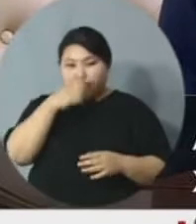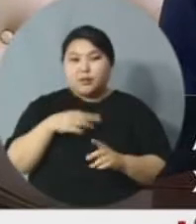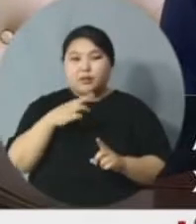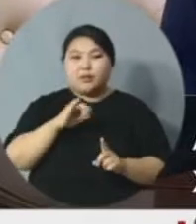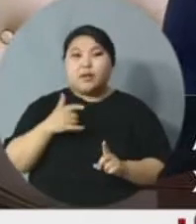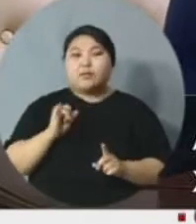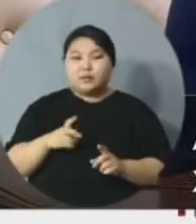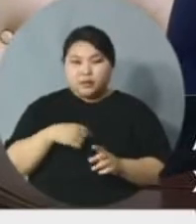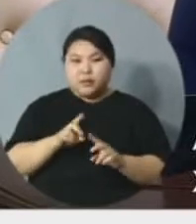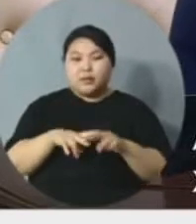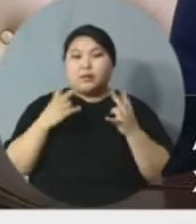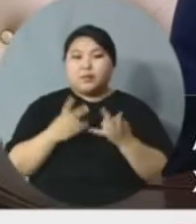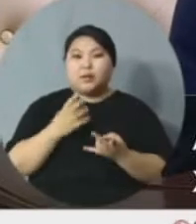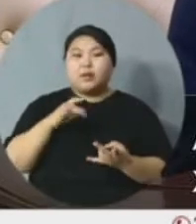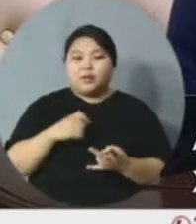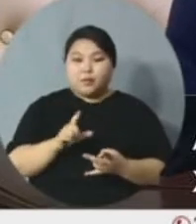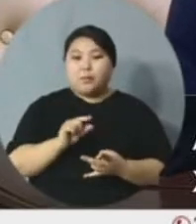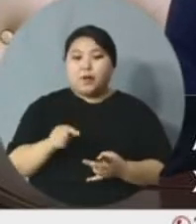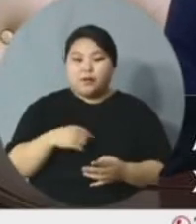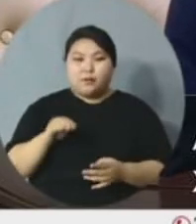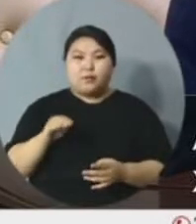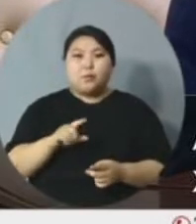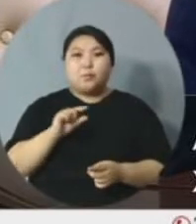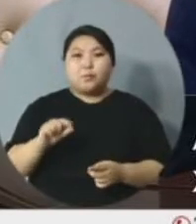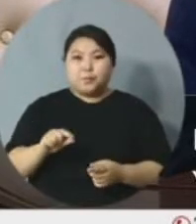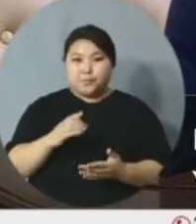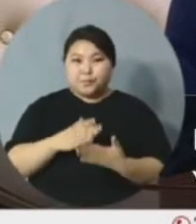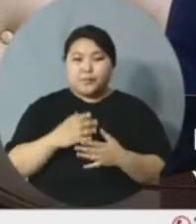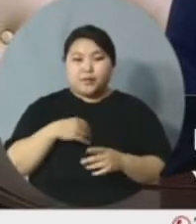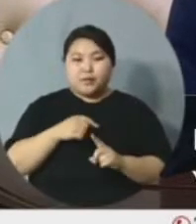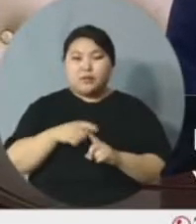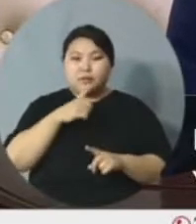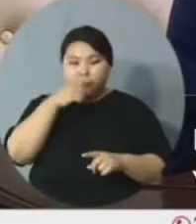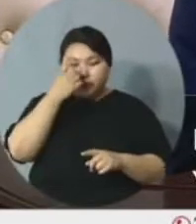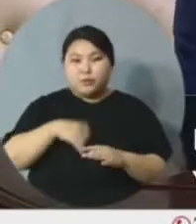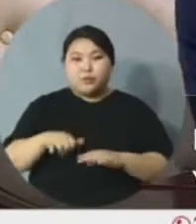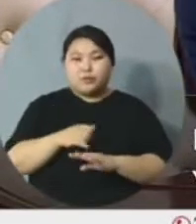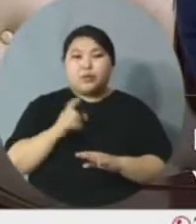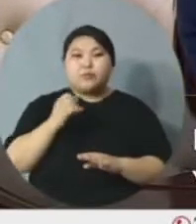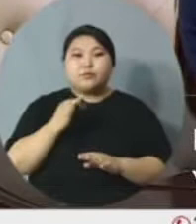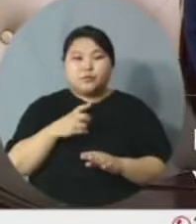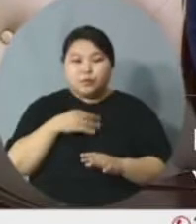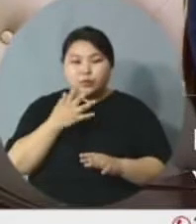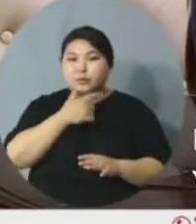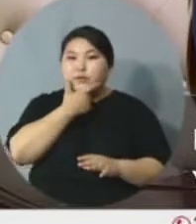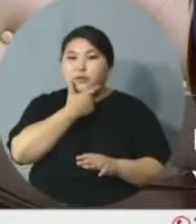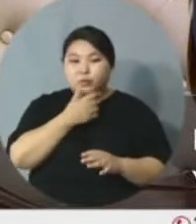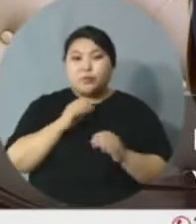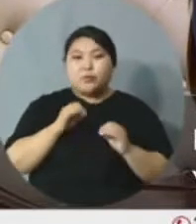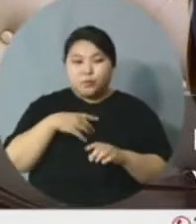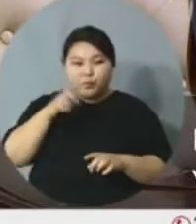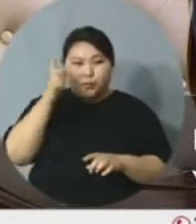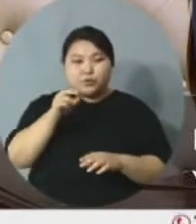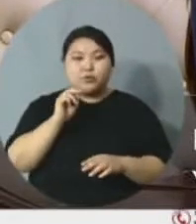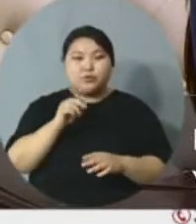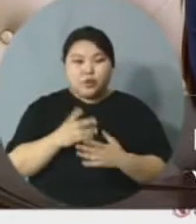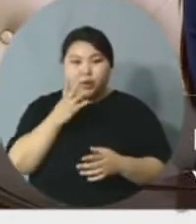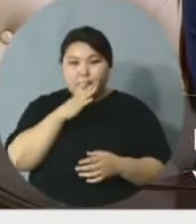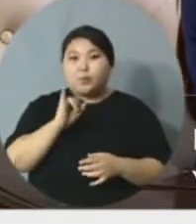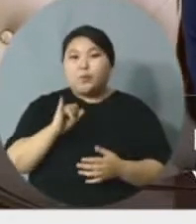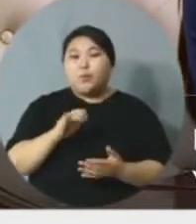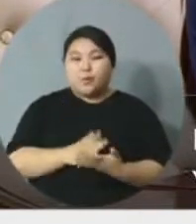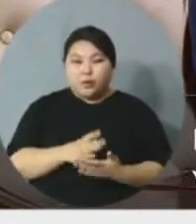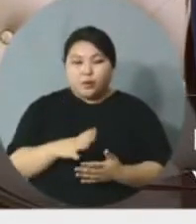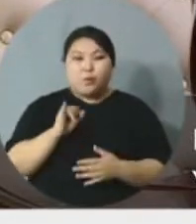нэг юм даатгах юм баг, нэг юм даатгах юм баг учраас тэтгэр баг байна. Нэг юм дээр төсөв үүсгэхэд одоо бүрдэн мөндөд чадахгүй байж, босрлын чанар бүрдэн муу